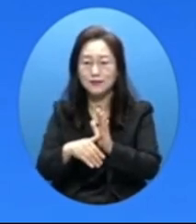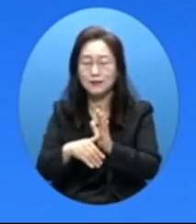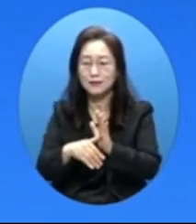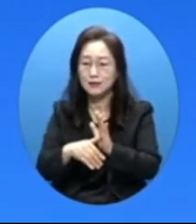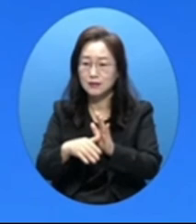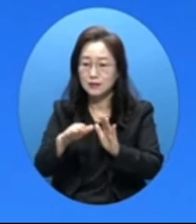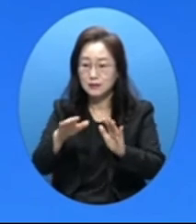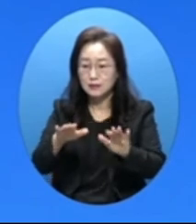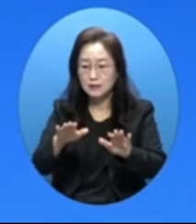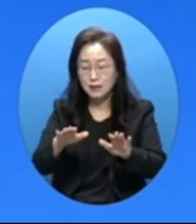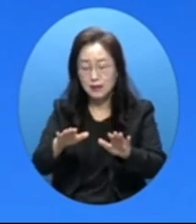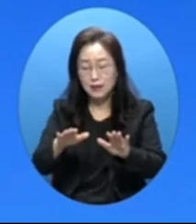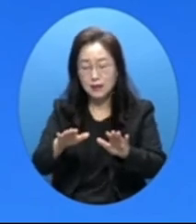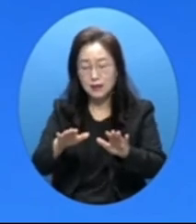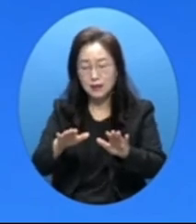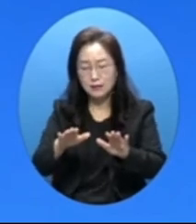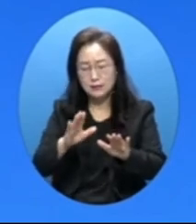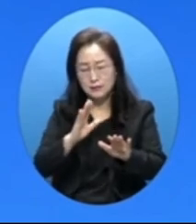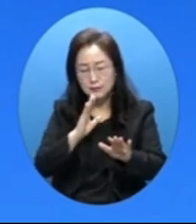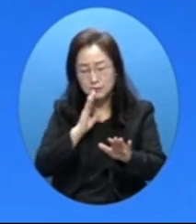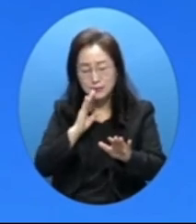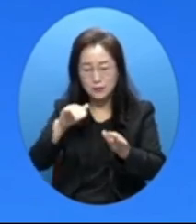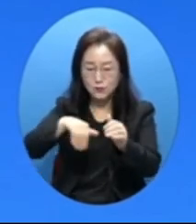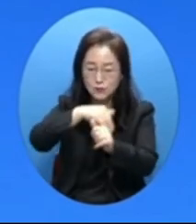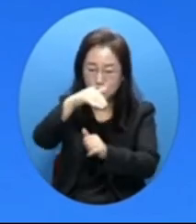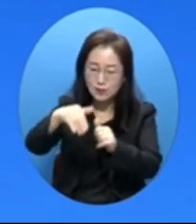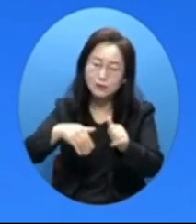어려운 시기를 지나가는